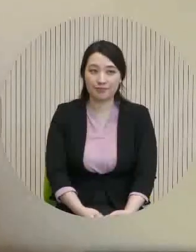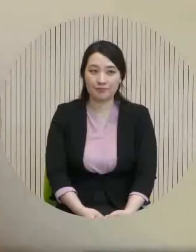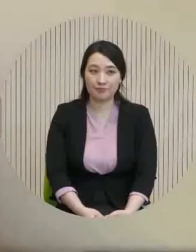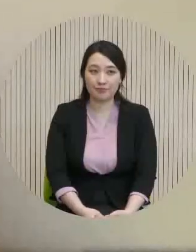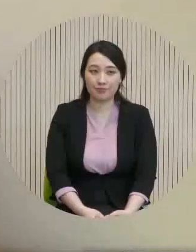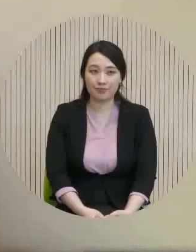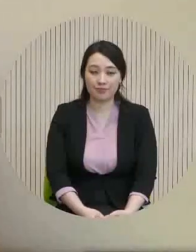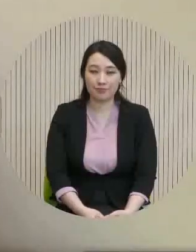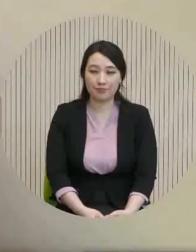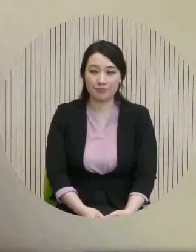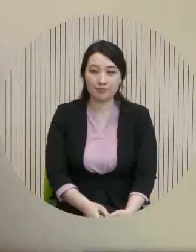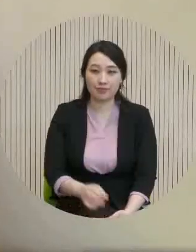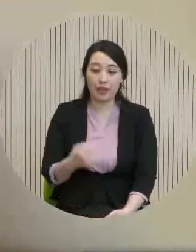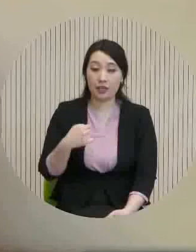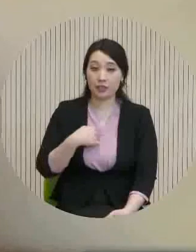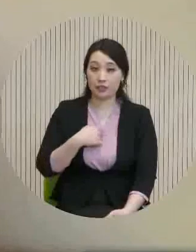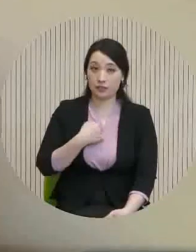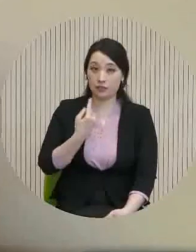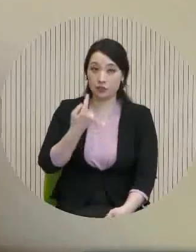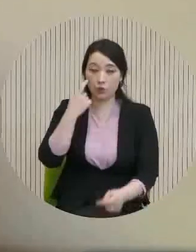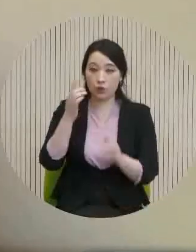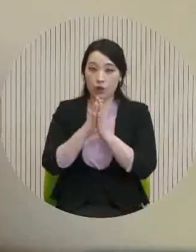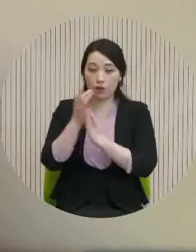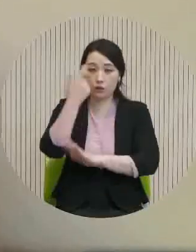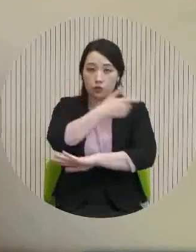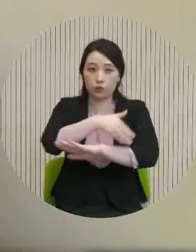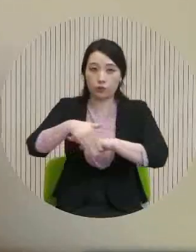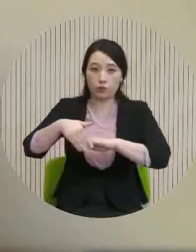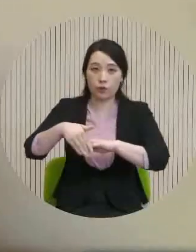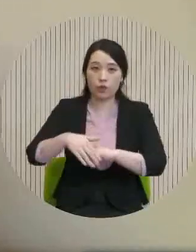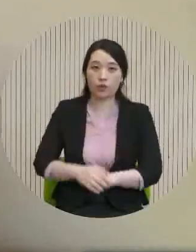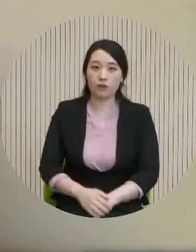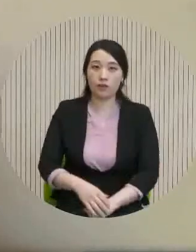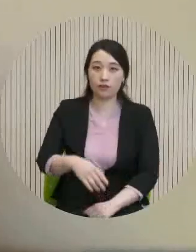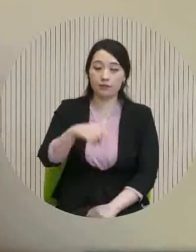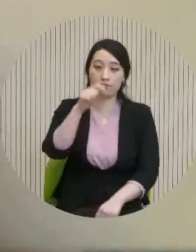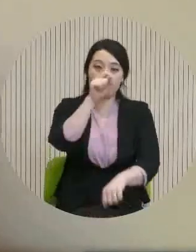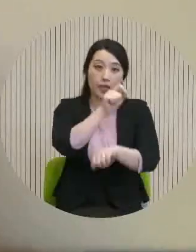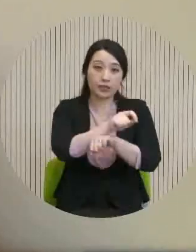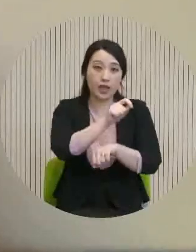ourselves. 저희 스스로가 계획해서 진행을 합니다. 네, 사서